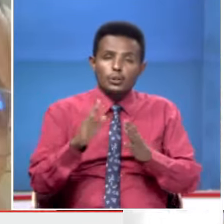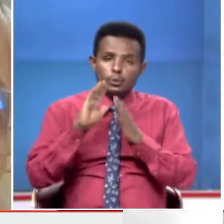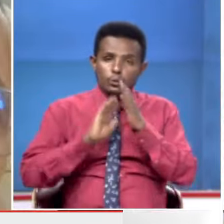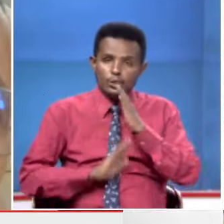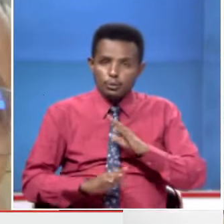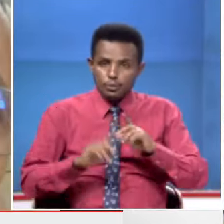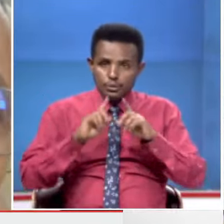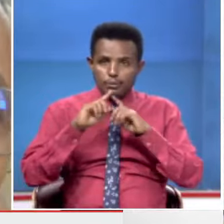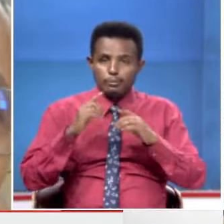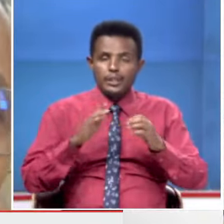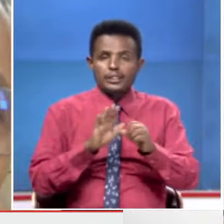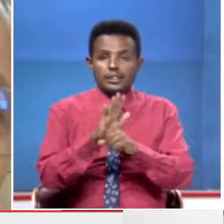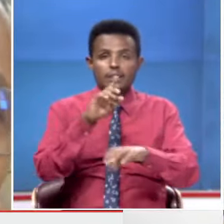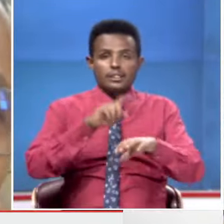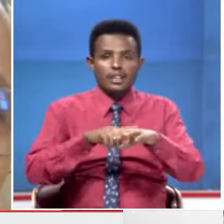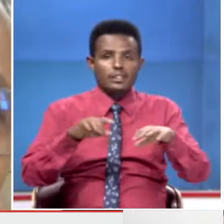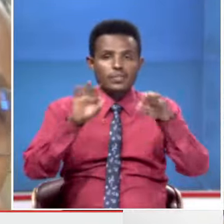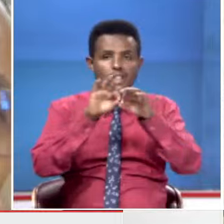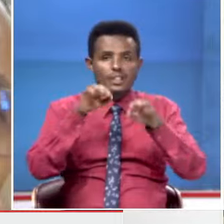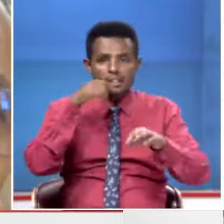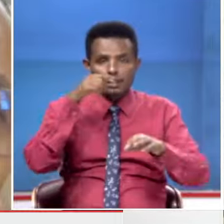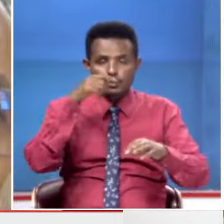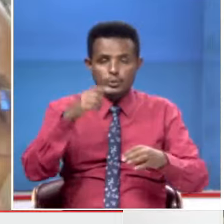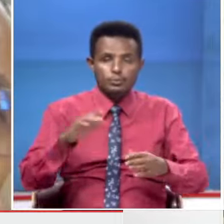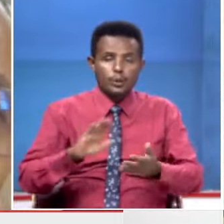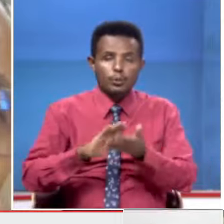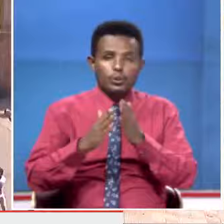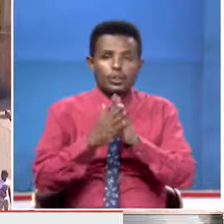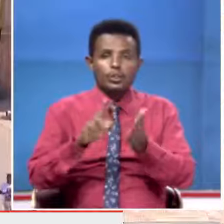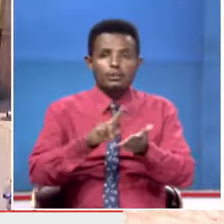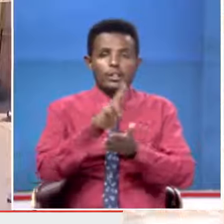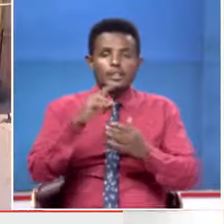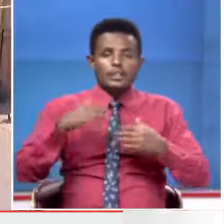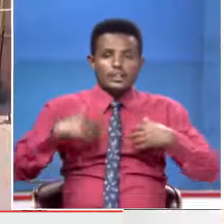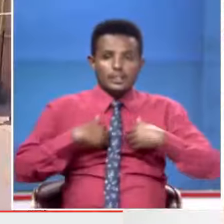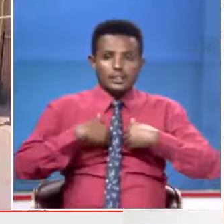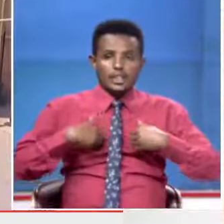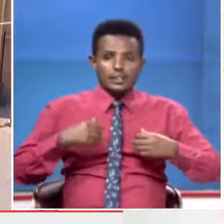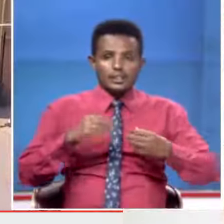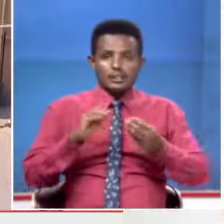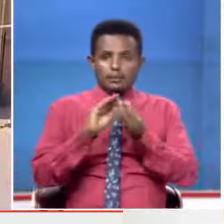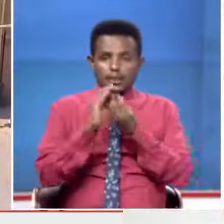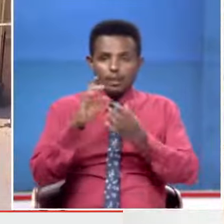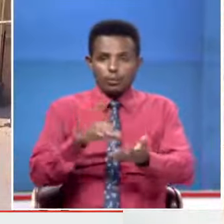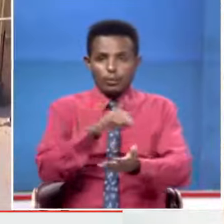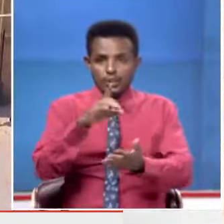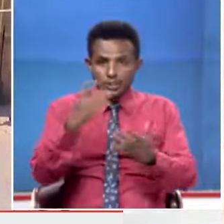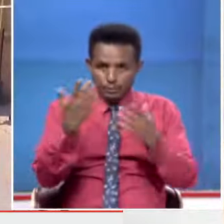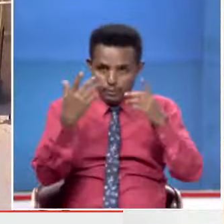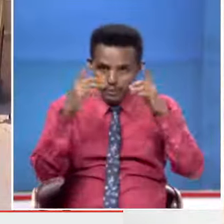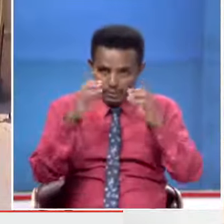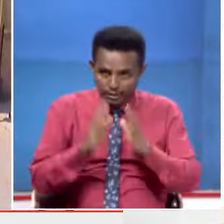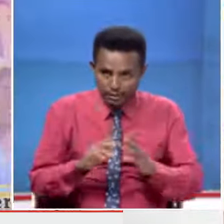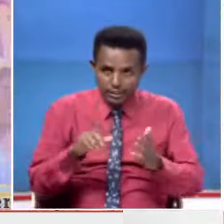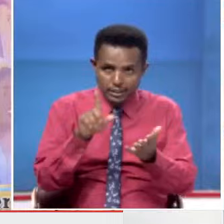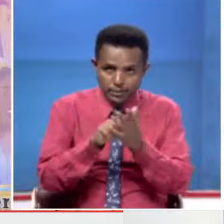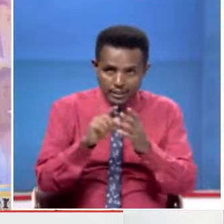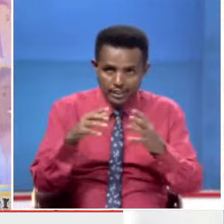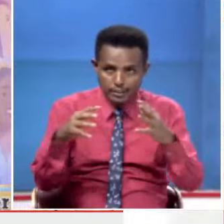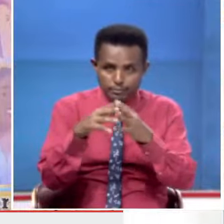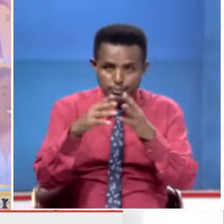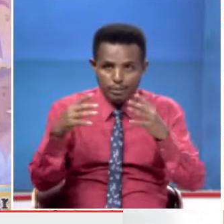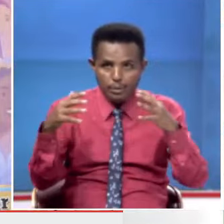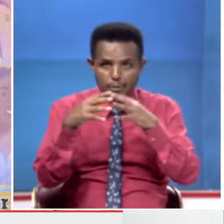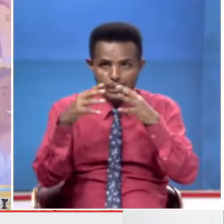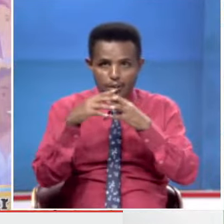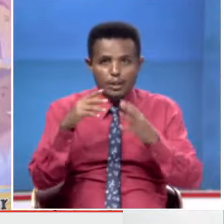በቂ ጊዜና ሁነቶች ያስፈልጋሉ ያሉን ደግሞ በጎንደር ዩኒቨርሲቲ እንስሳት ህክምና ሳይንስ ኮሌጅ የምርምርና ህትመት አስተባባሪ የሆኑት ተባባሪ